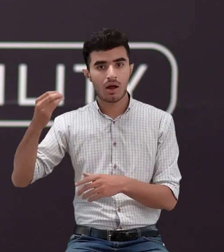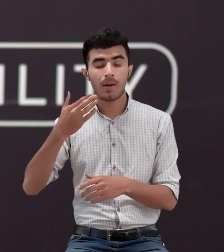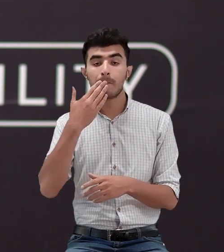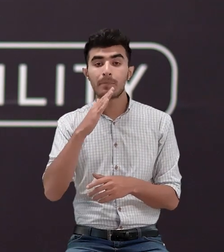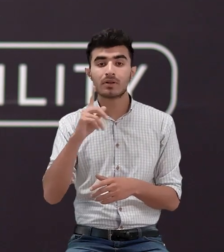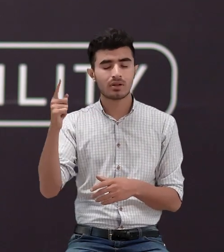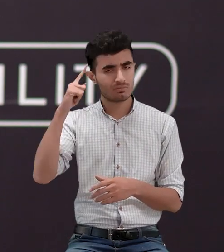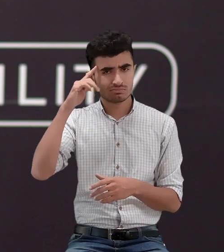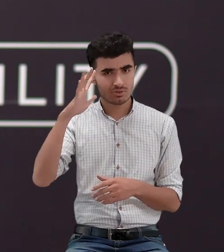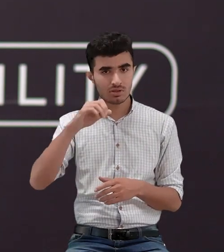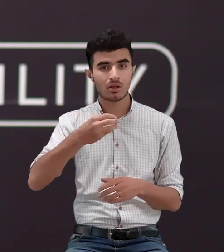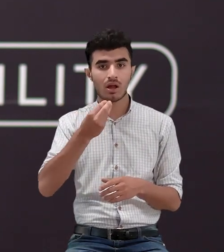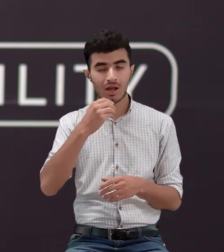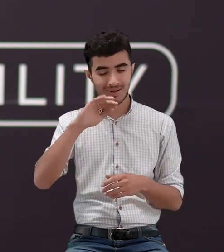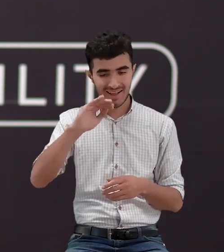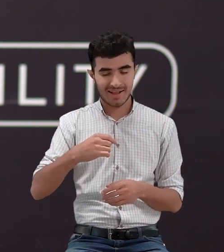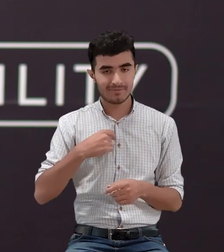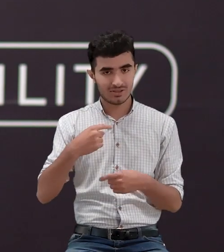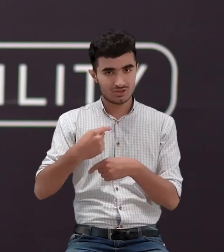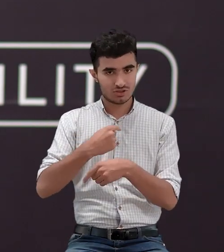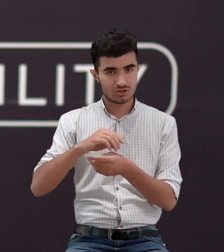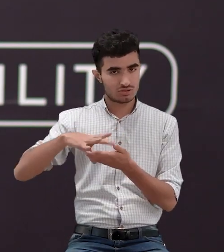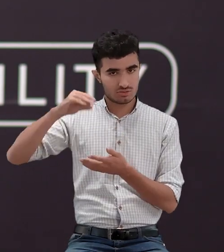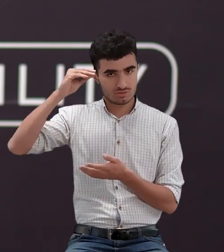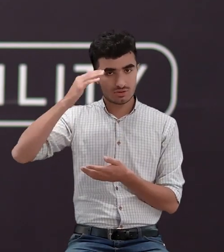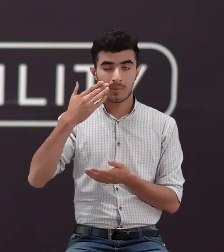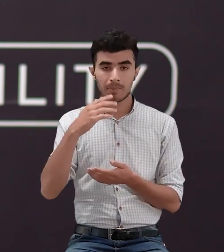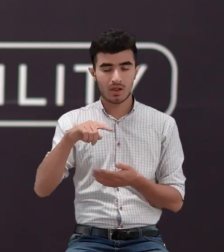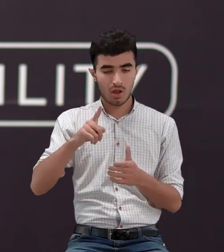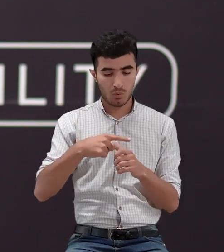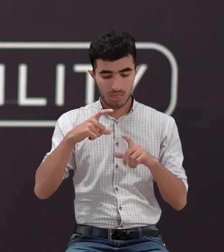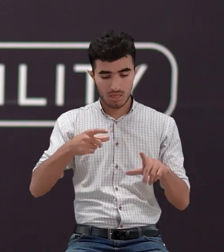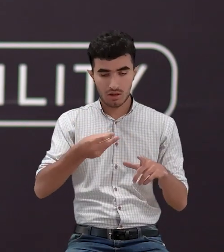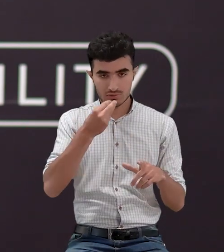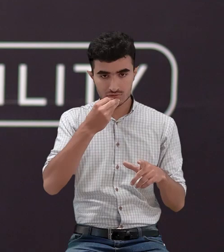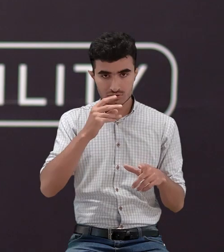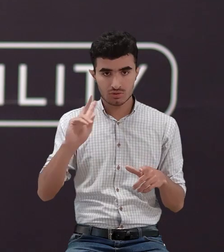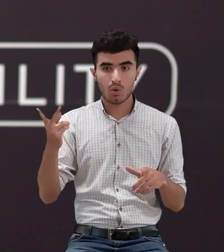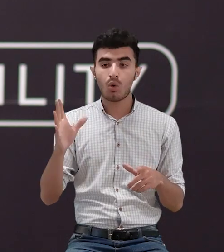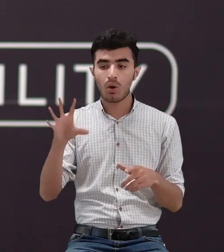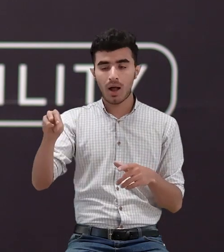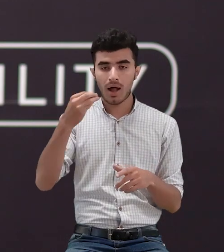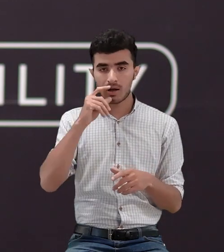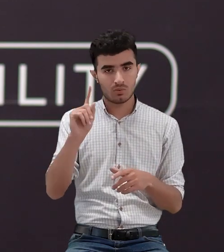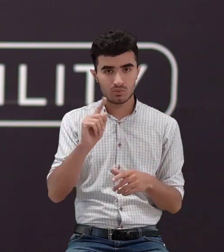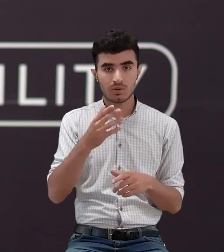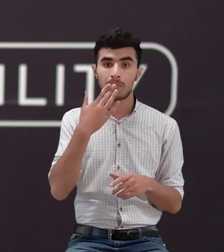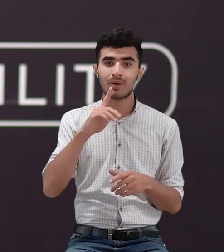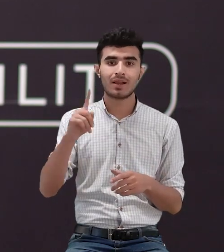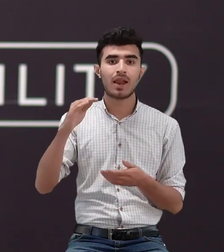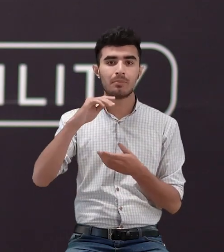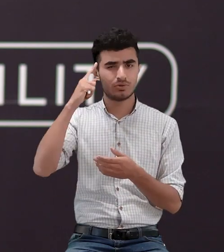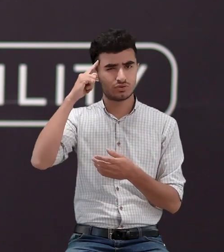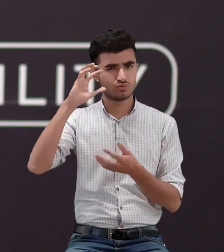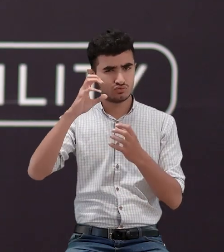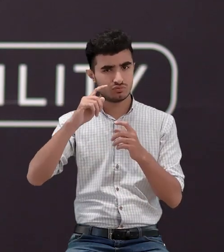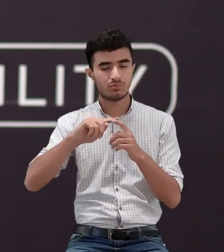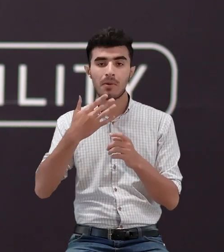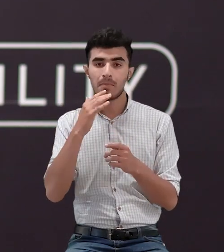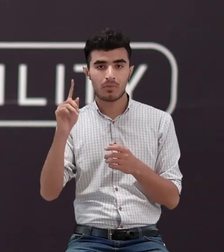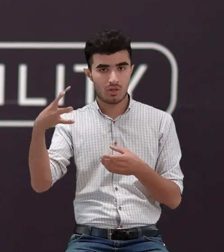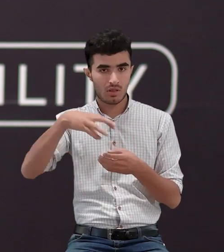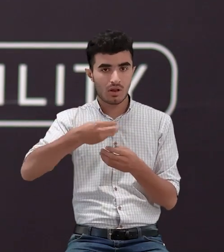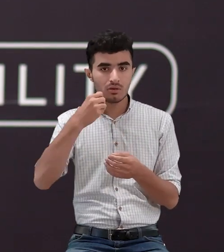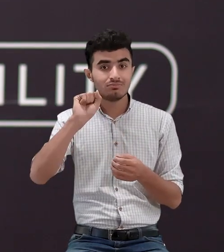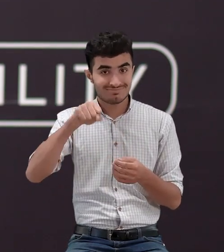بھوک لگی ہے، اور اس کو یہ نہیں پتہ جو ہمیں بچپن میں سکھایا گیا کہ آپ نے کسی اور کی پلیٹ سے کھانا لیا، اس کو تو بھوک لگی ہے، اس نے آپ کا کھانا